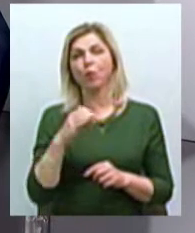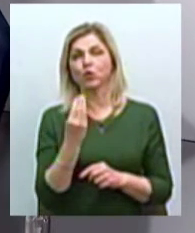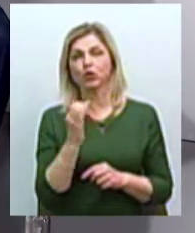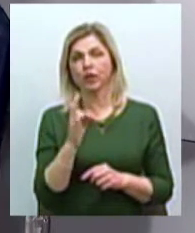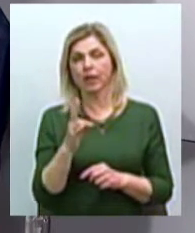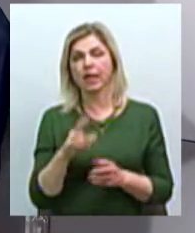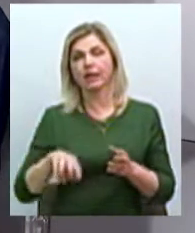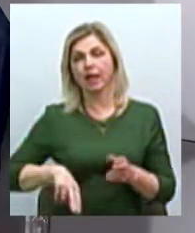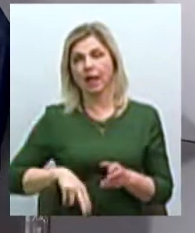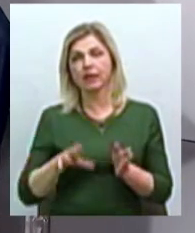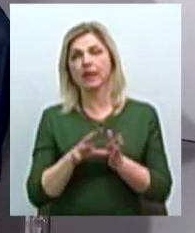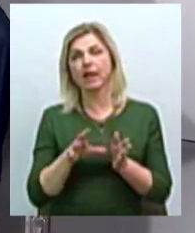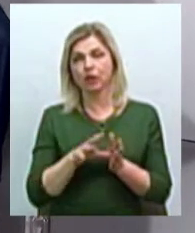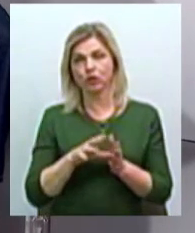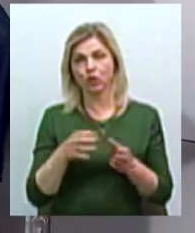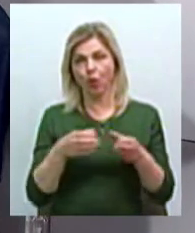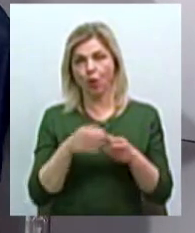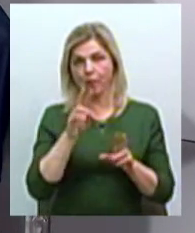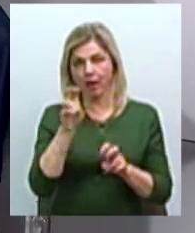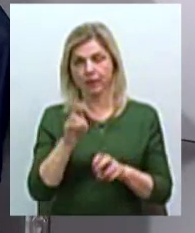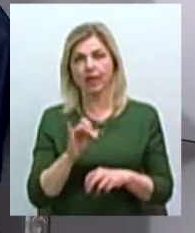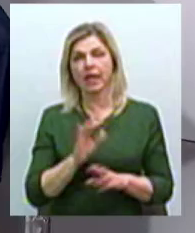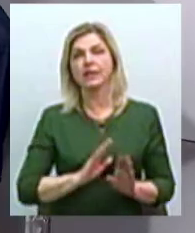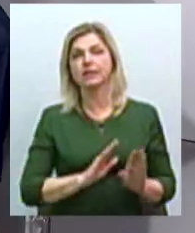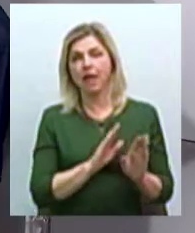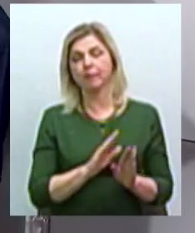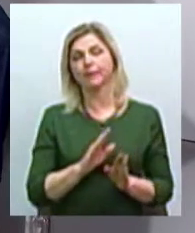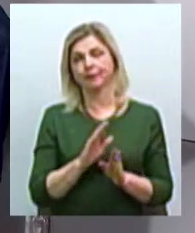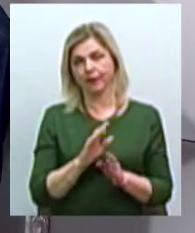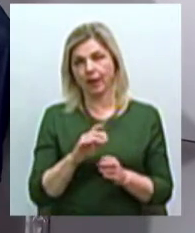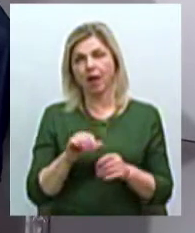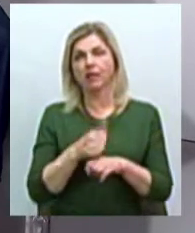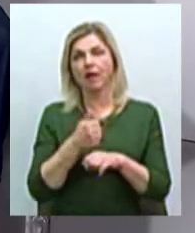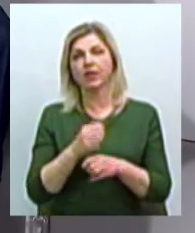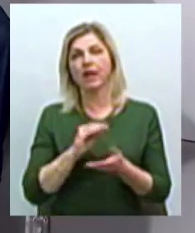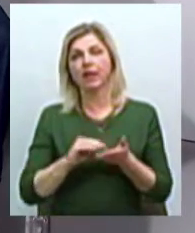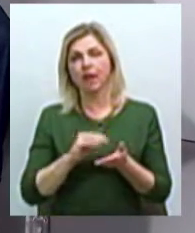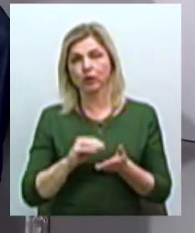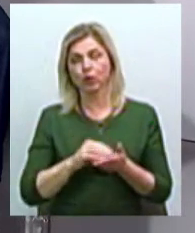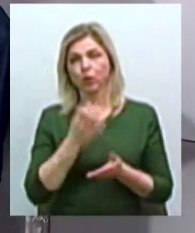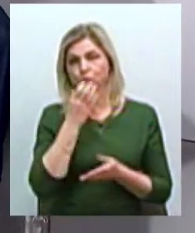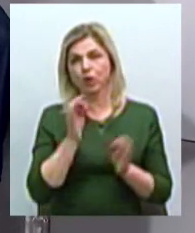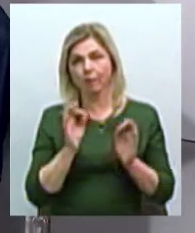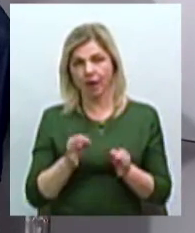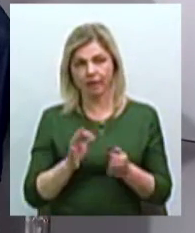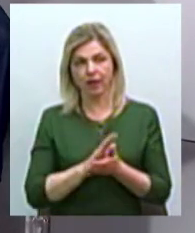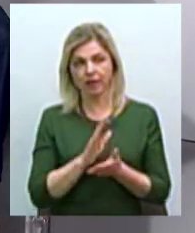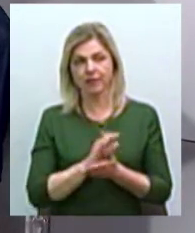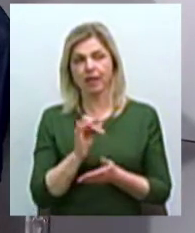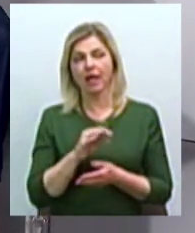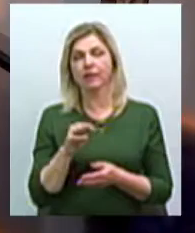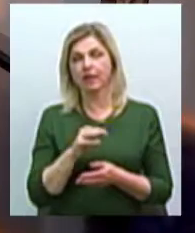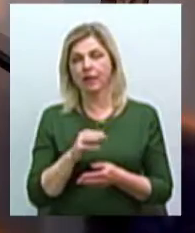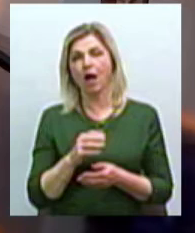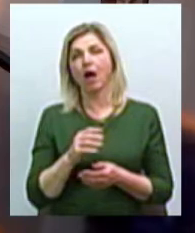Вітаю, Вікторе. Руслан Підгорний, заступник головного редактора газети «Южна правда». І Наталія Білова, редакторка інтернет-видання